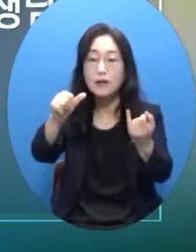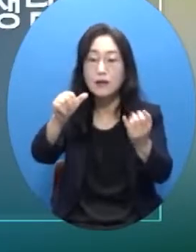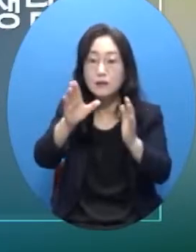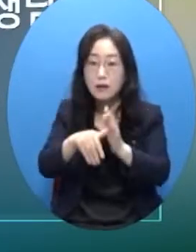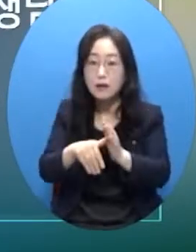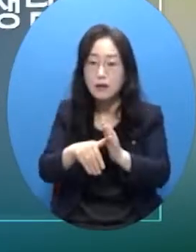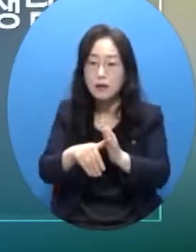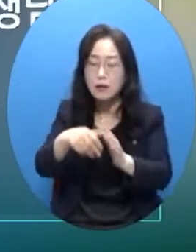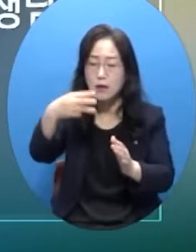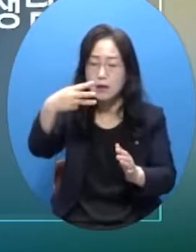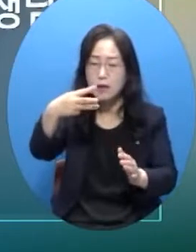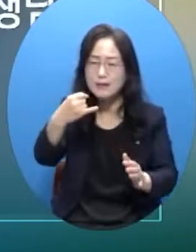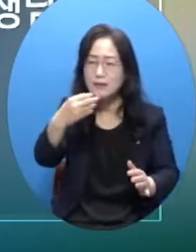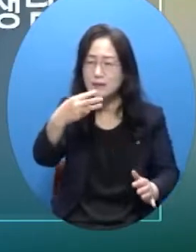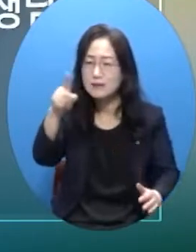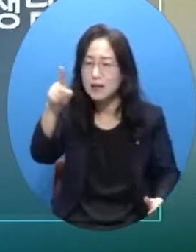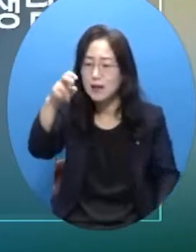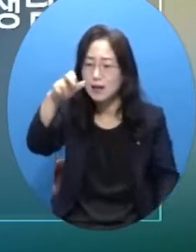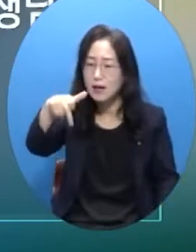예수님이 함께 계시기 때문에